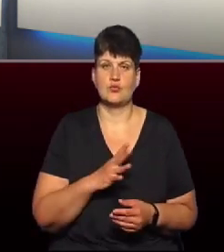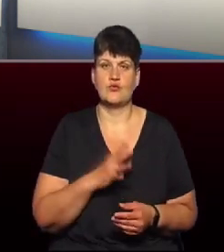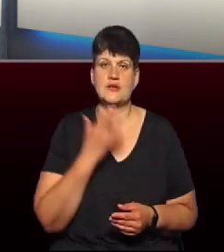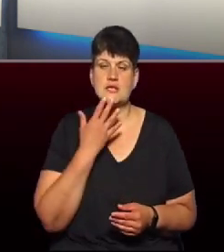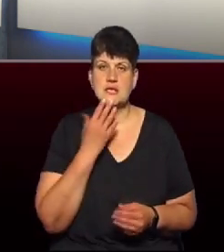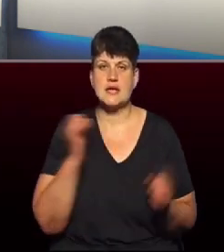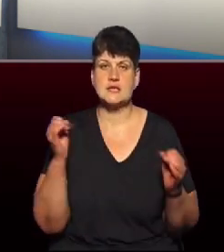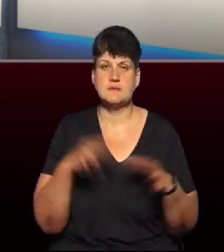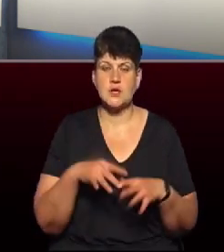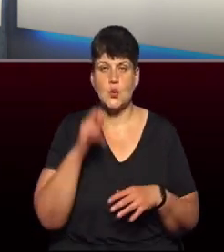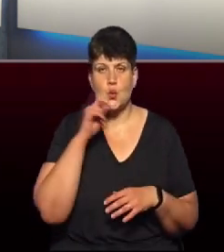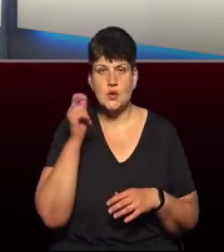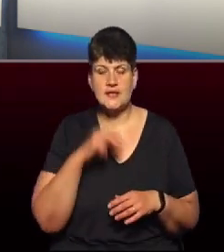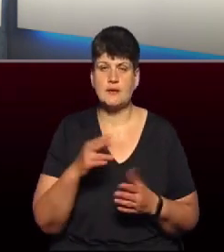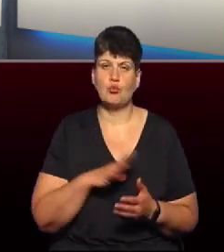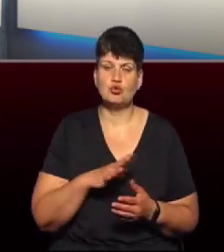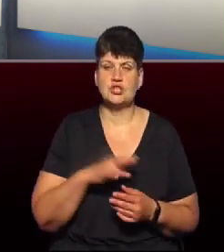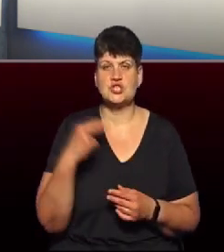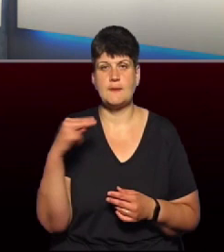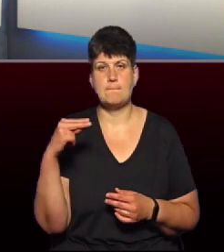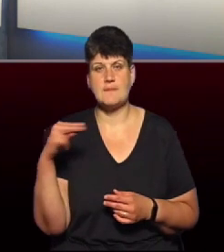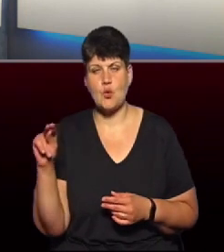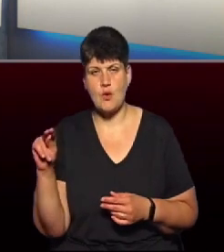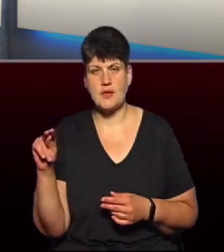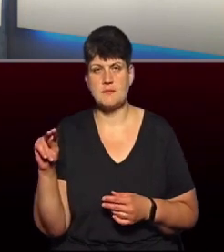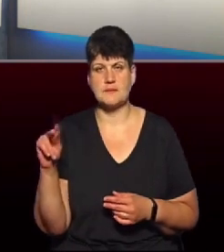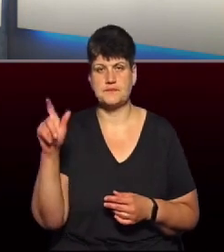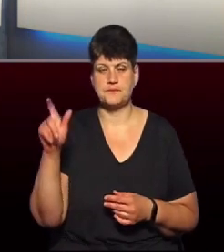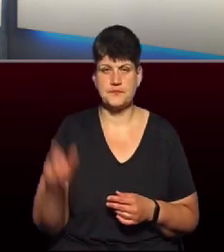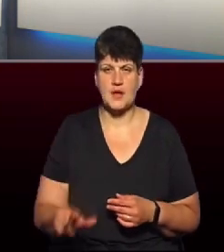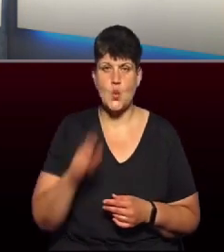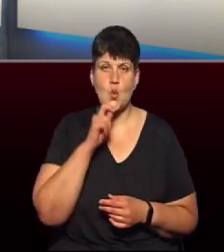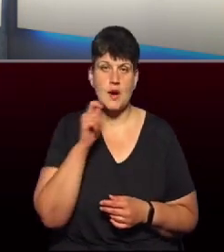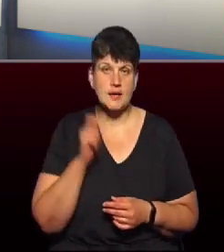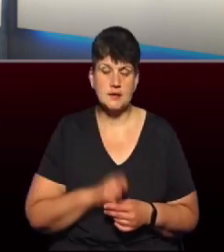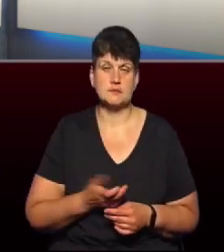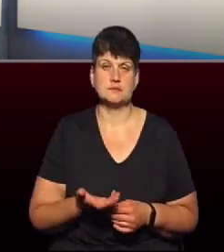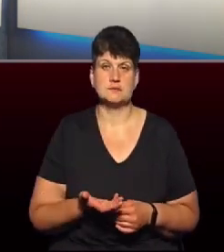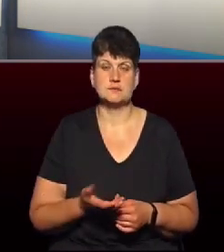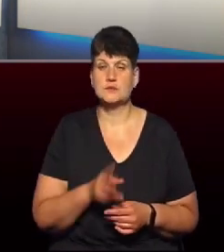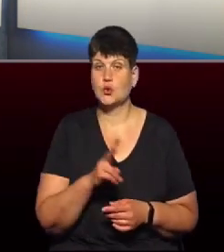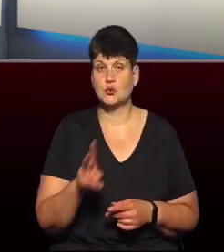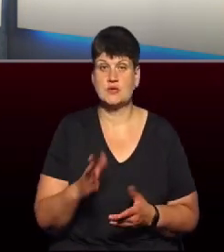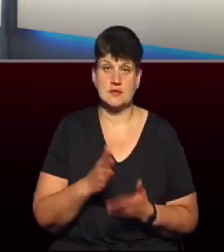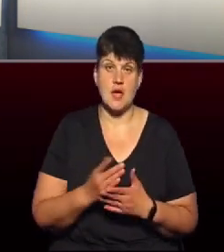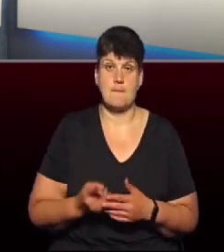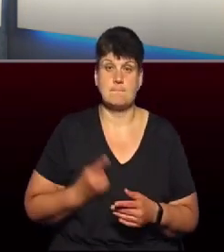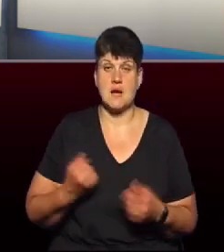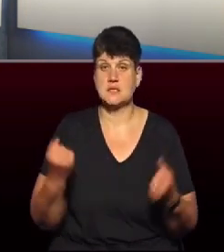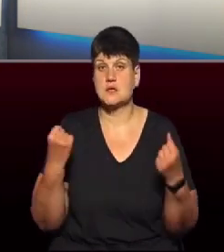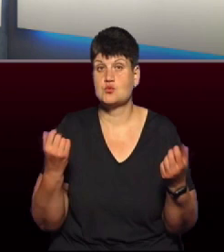є чемпіонами, в свій час були чемпіонами України, і дехто є майстром спорту. А